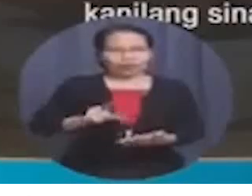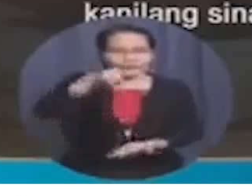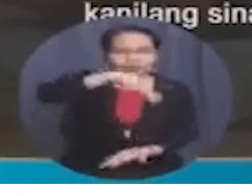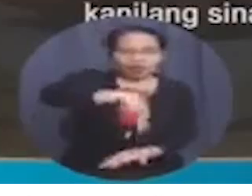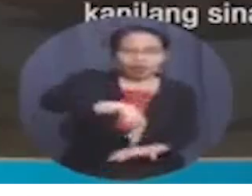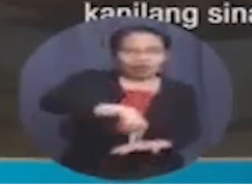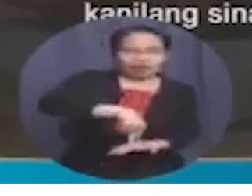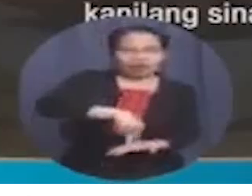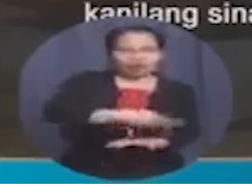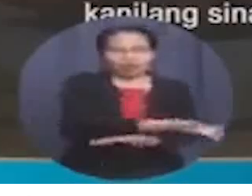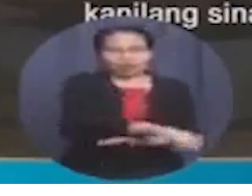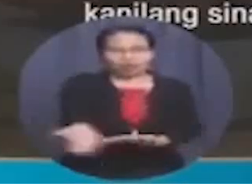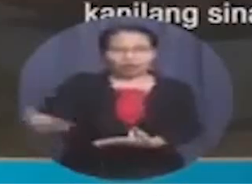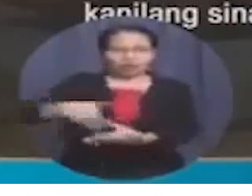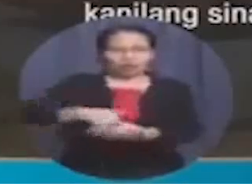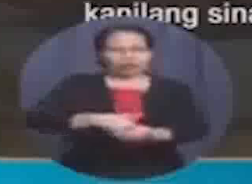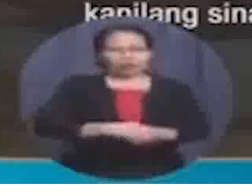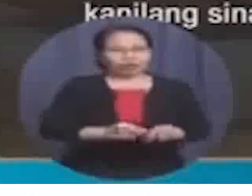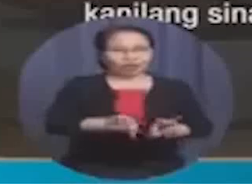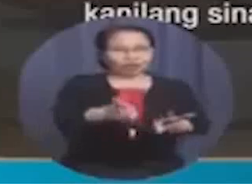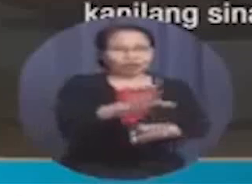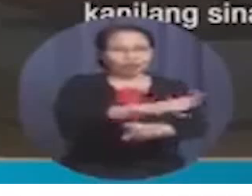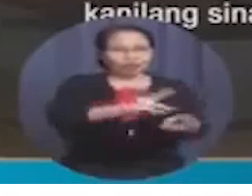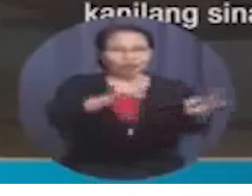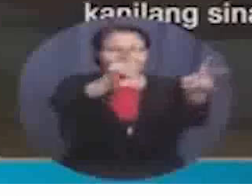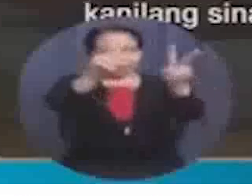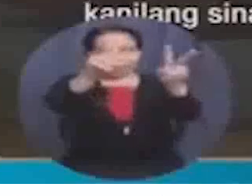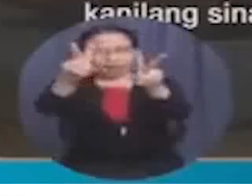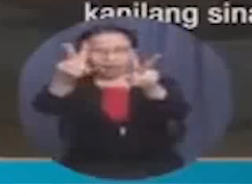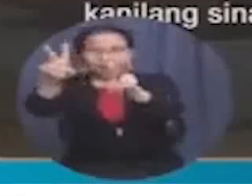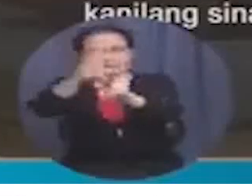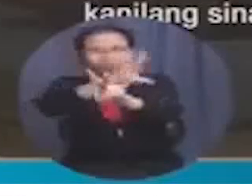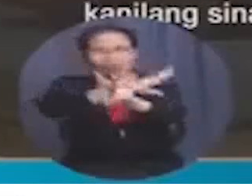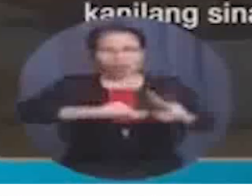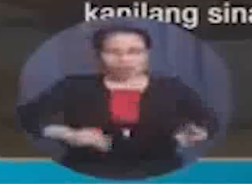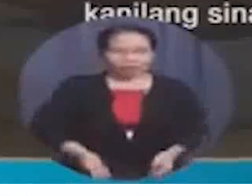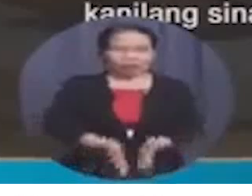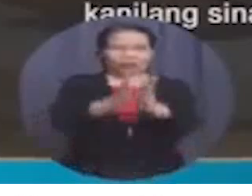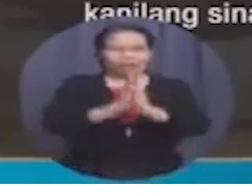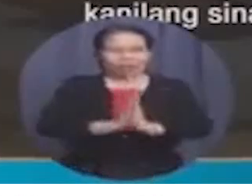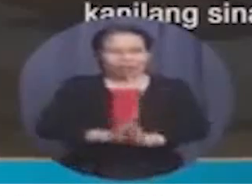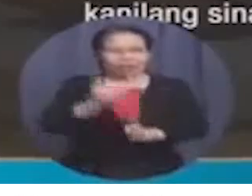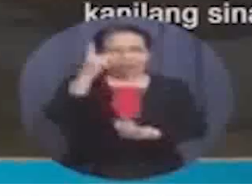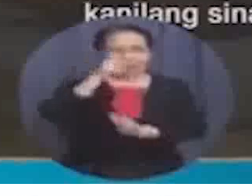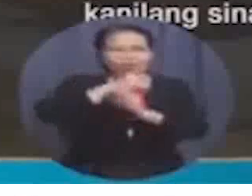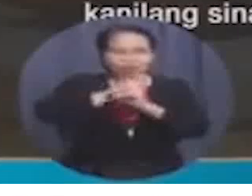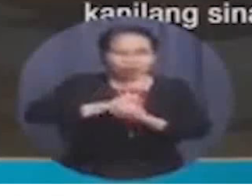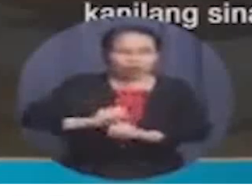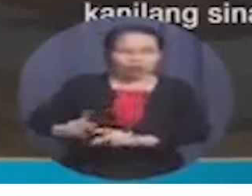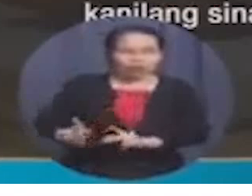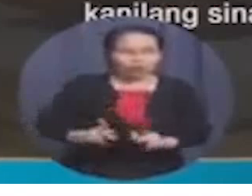Panginoon. Magsitayo kayo sa mga daan at magsitingin kayo at ipagtanong